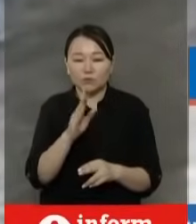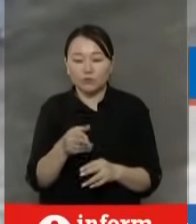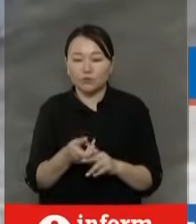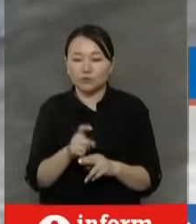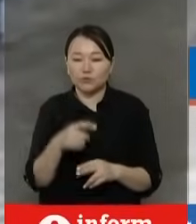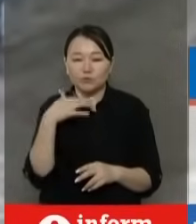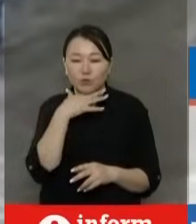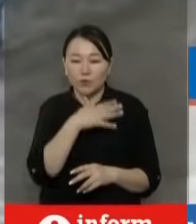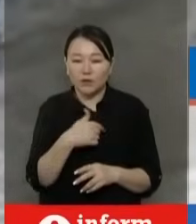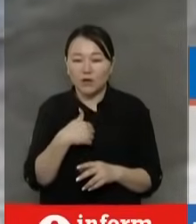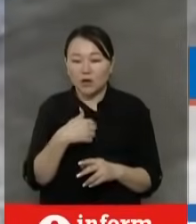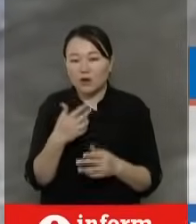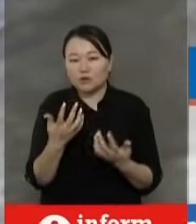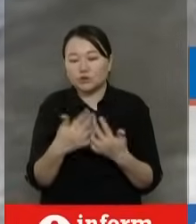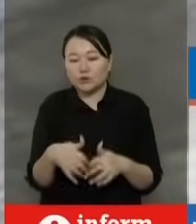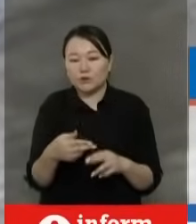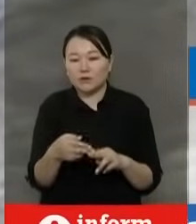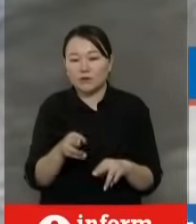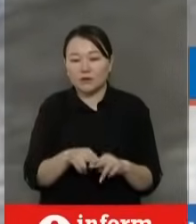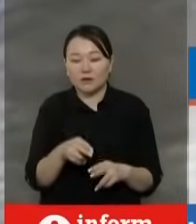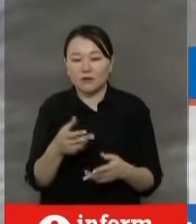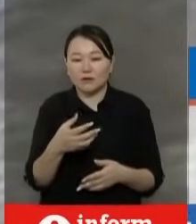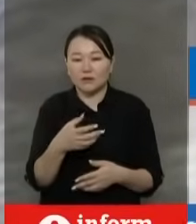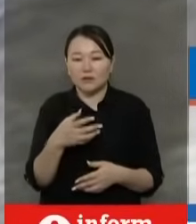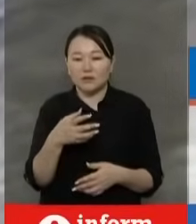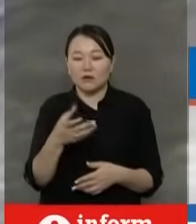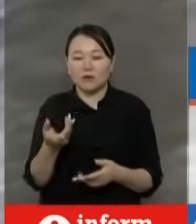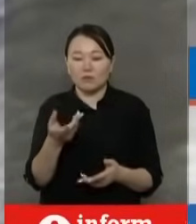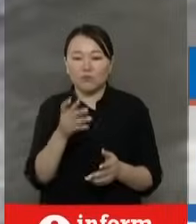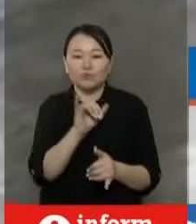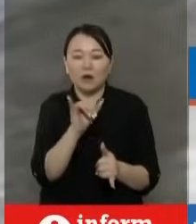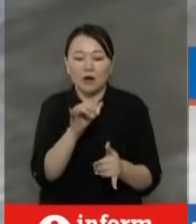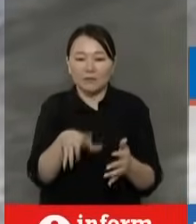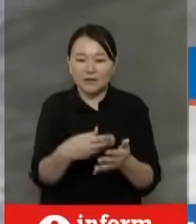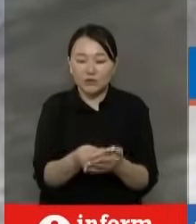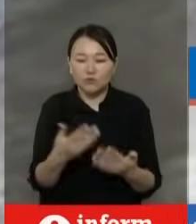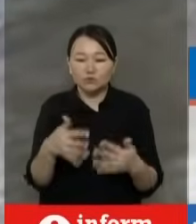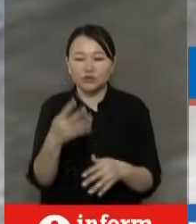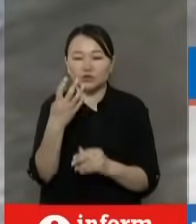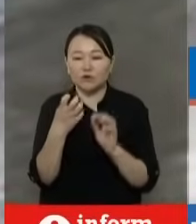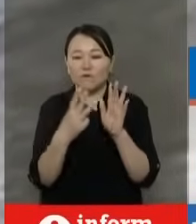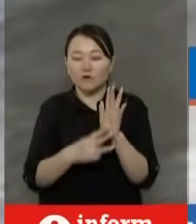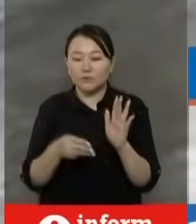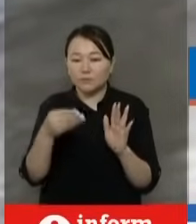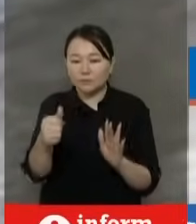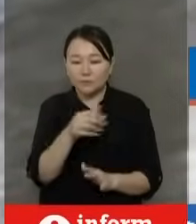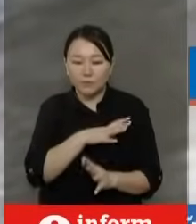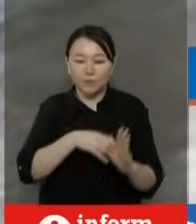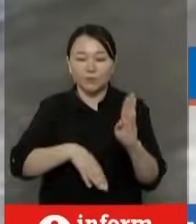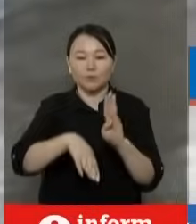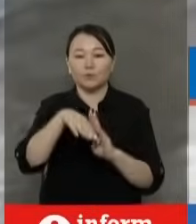много. Я считаю, это не за что платить такие деньги. Уже было поднятие 480,